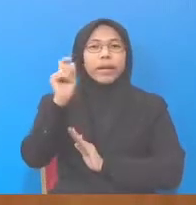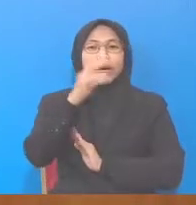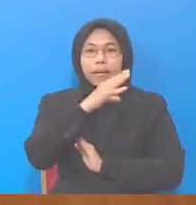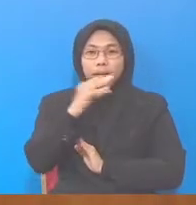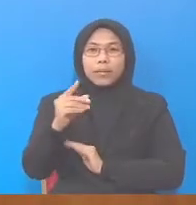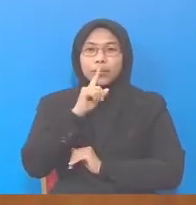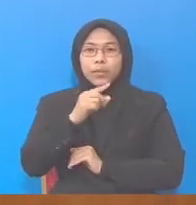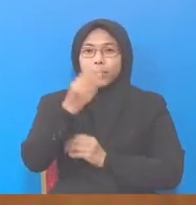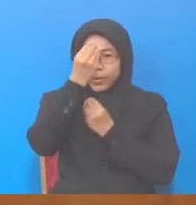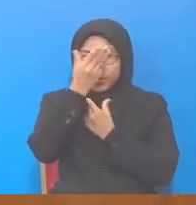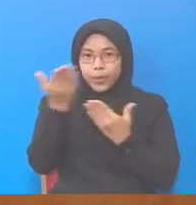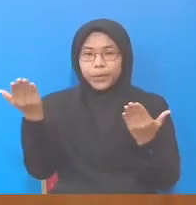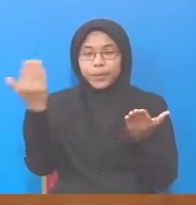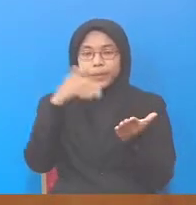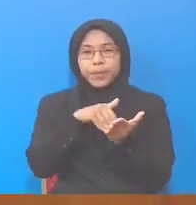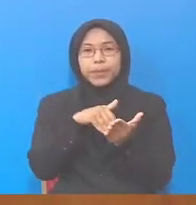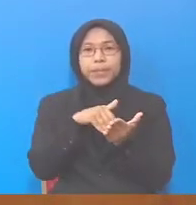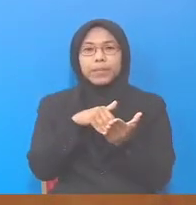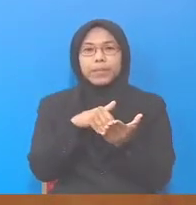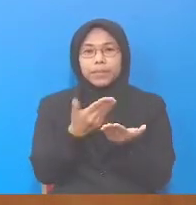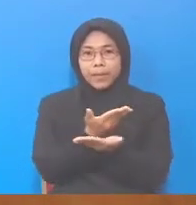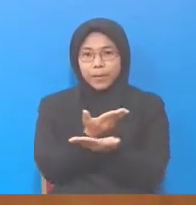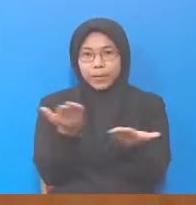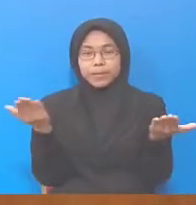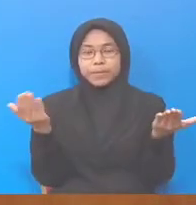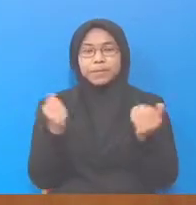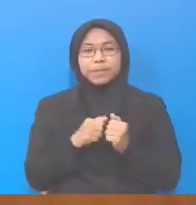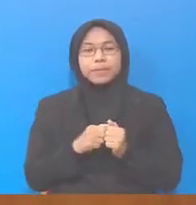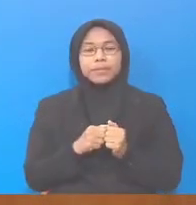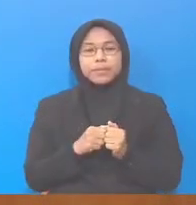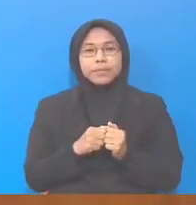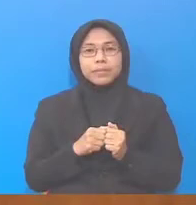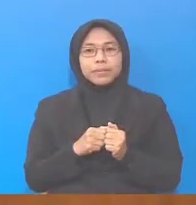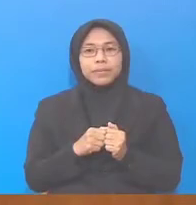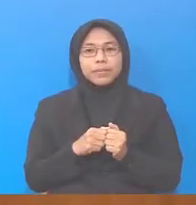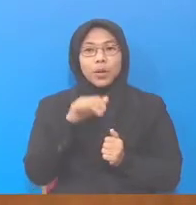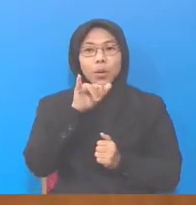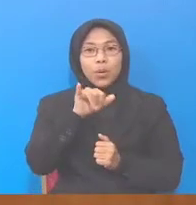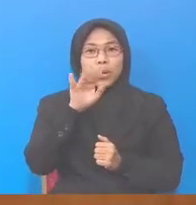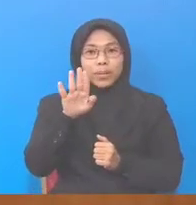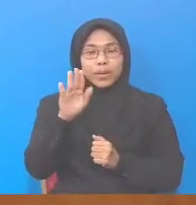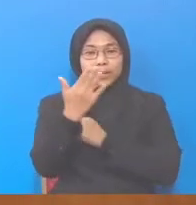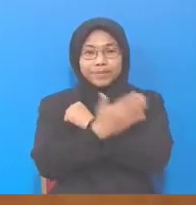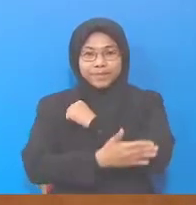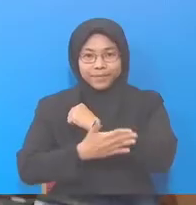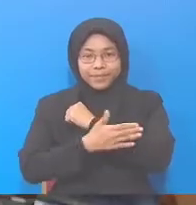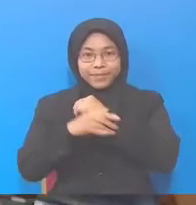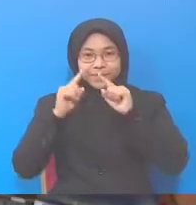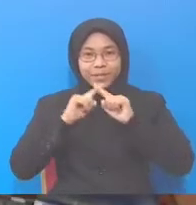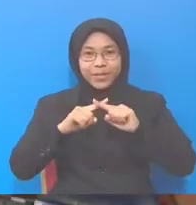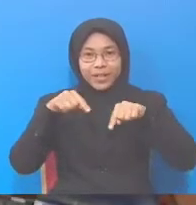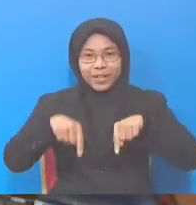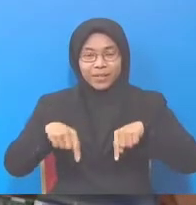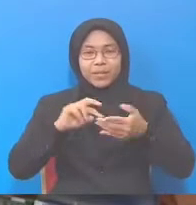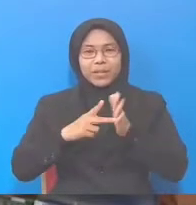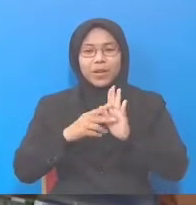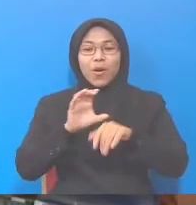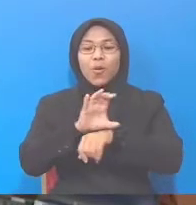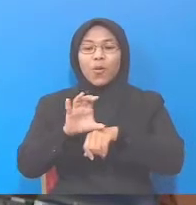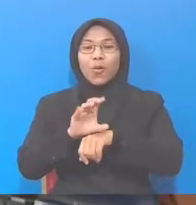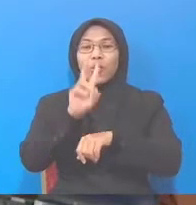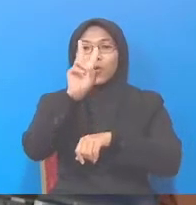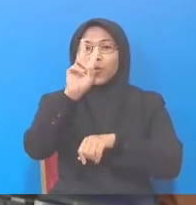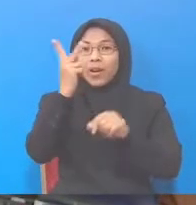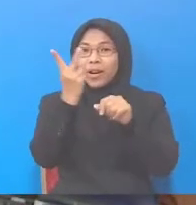dan untuk makluman ah sidang dana Aa yang berhormat Ali dewan negara aku kita